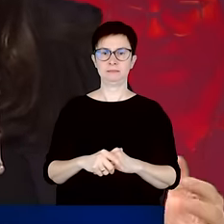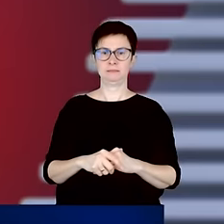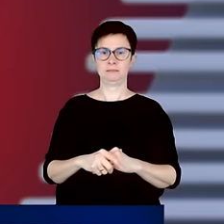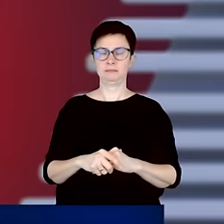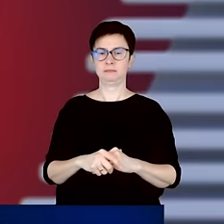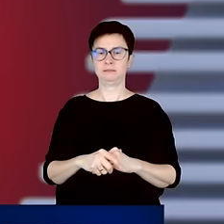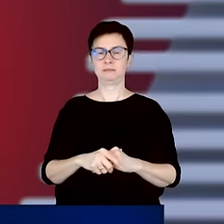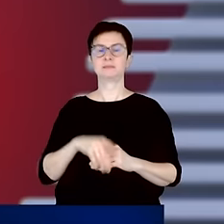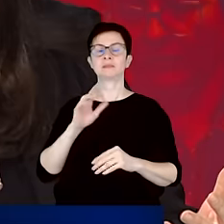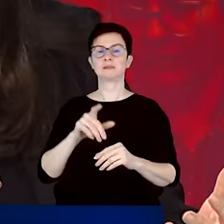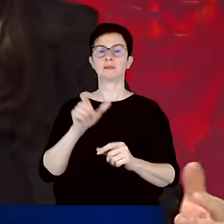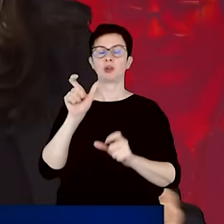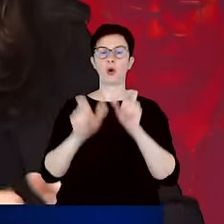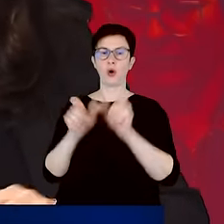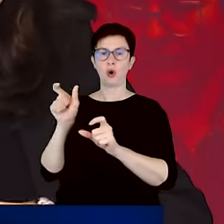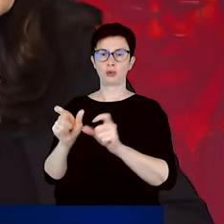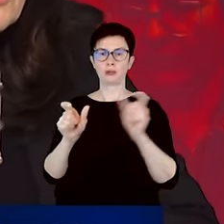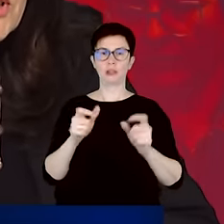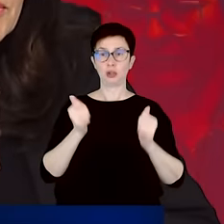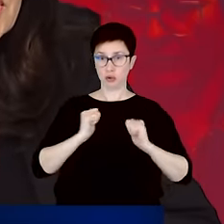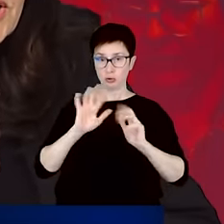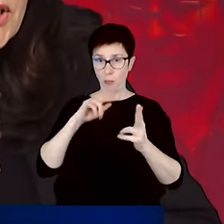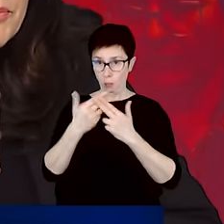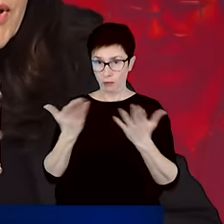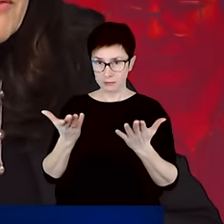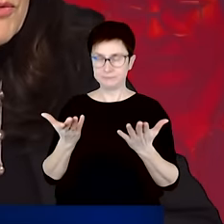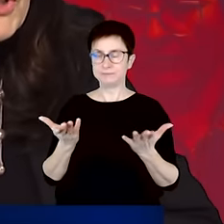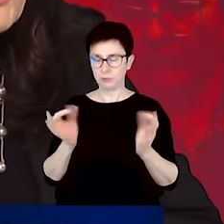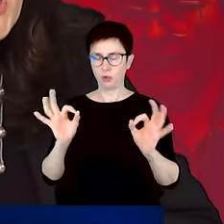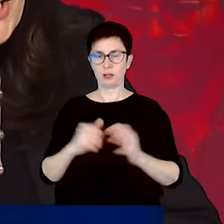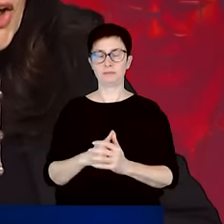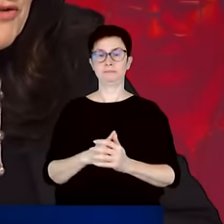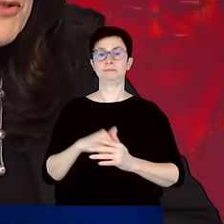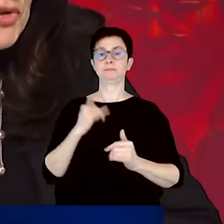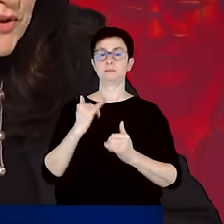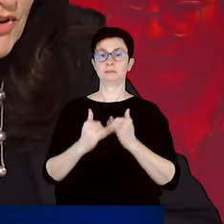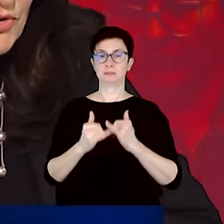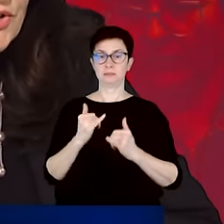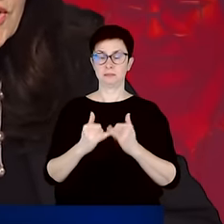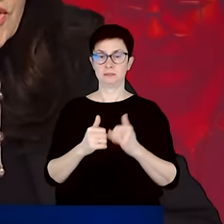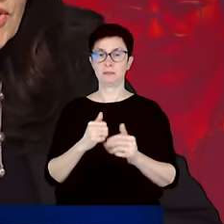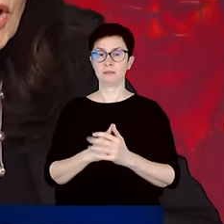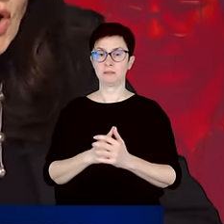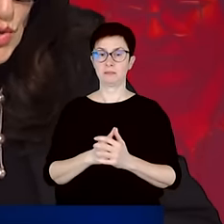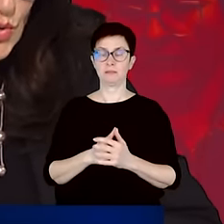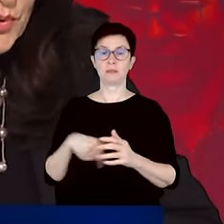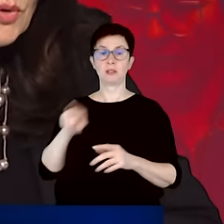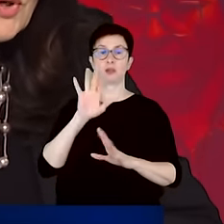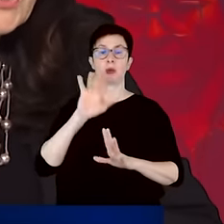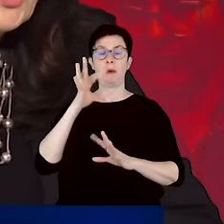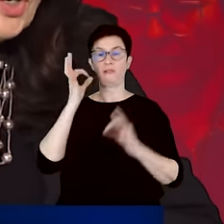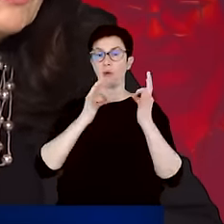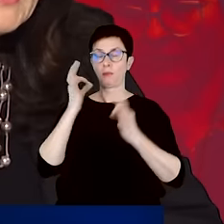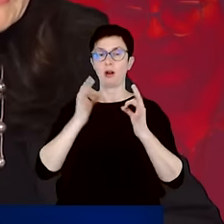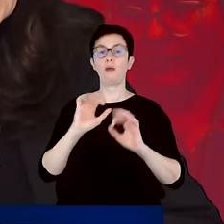proporcjonalny skład. Czekacie państwo, co ja odpowiem? Tak. Okej. W związku z tym, jeżeli pojawiły się jakiekolwiek wątpliwości co do osób,